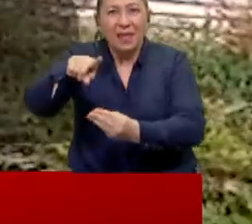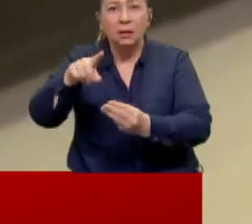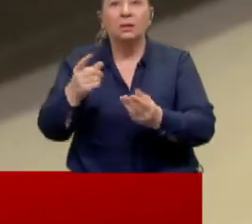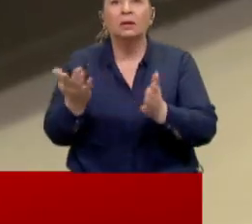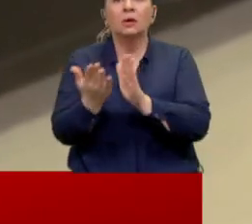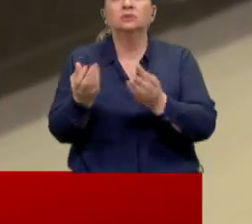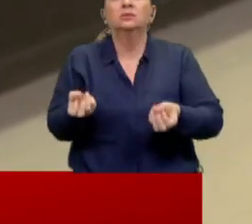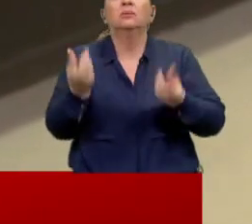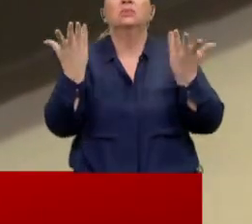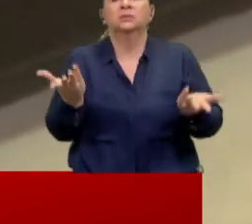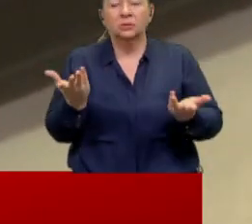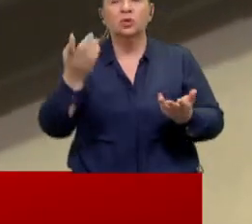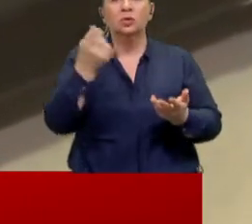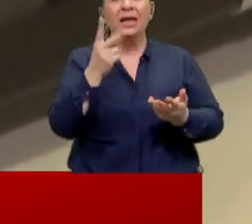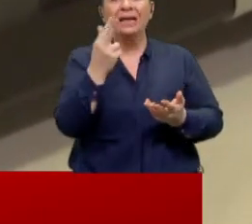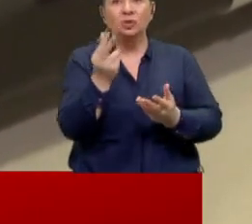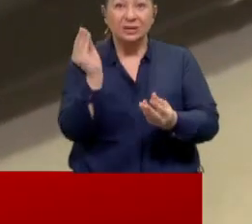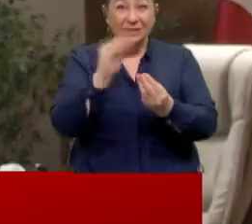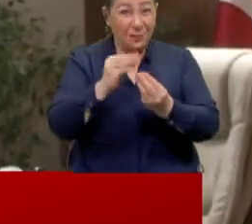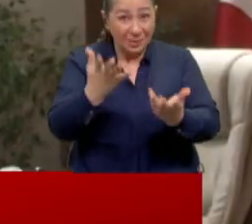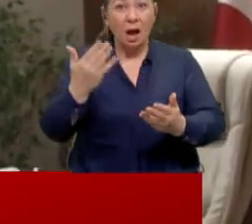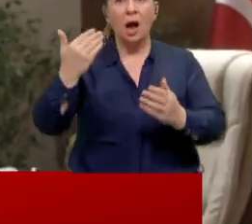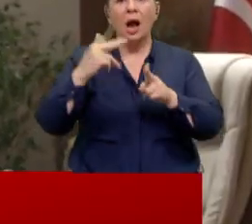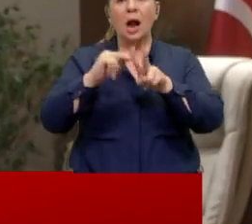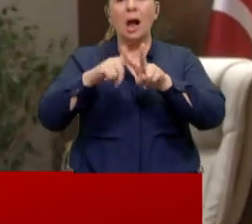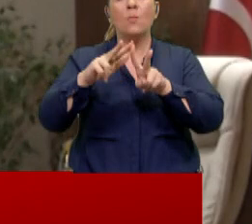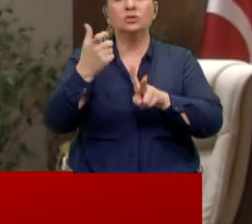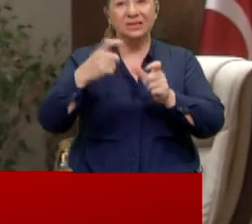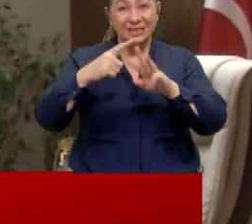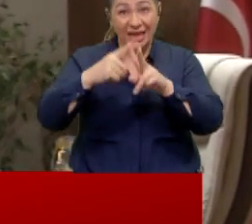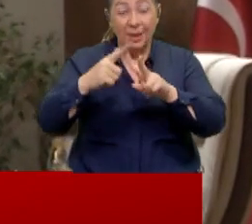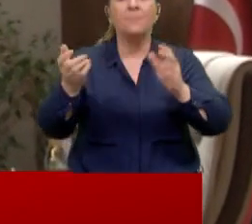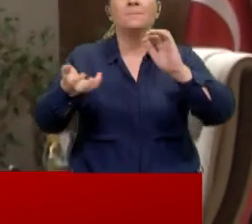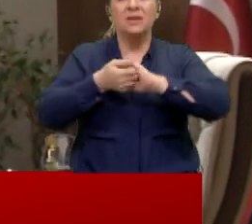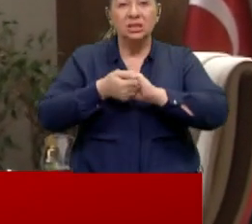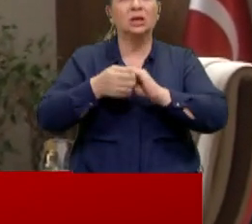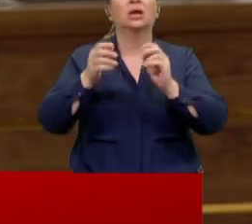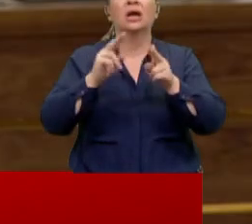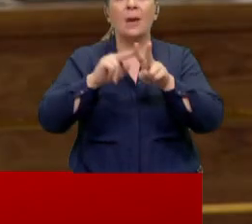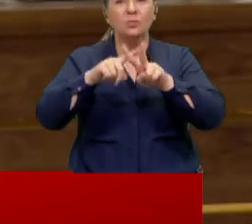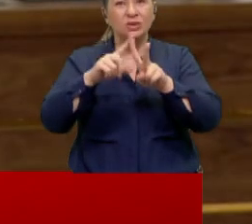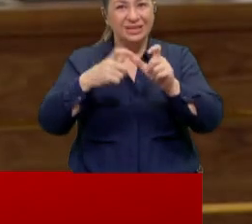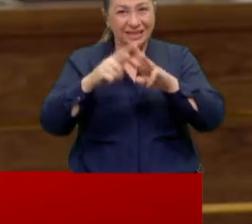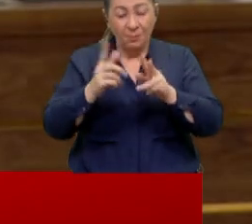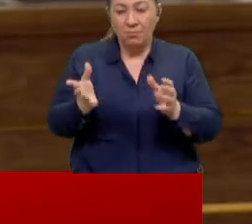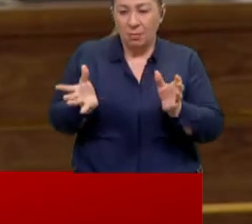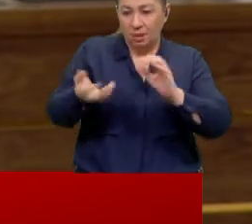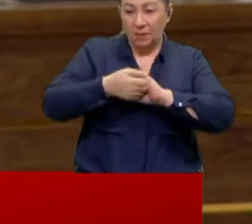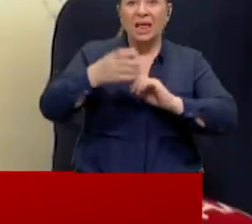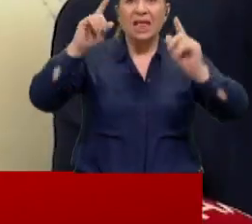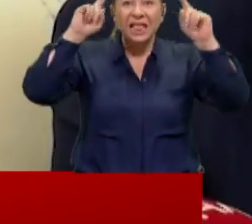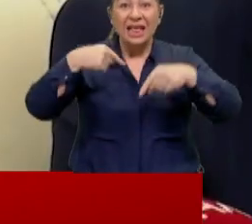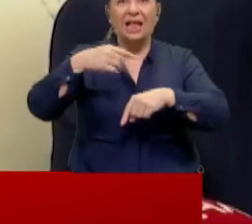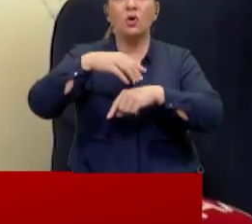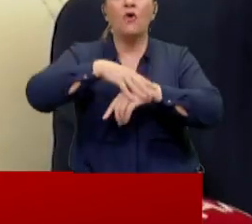karşılamaz. Hükümetin %2,5'luk ek zamına Kamusen, Birleşik Kamu İş Konfederasyonları da tepkili ama en çok da yetkili